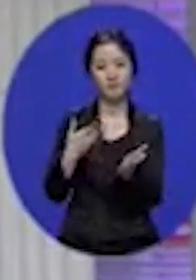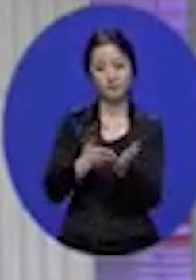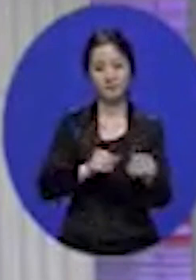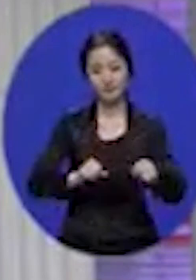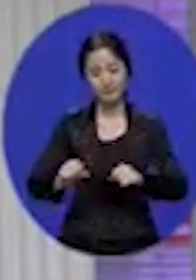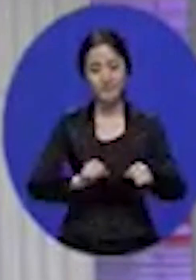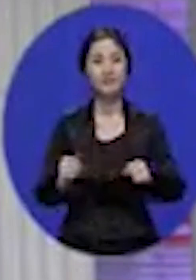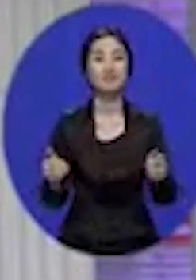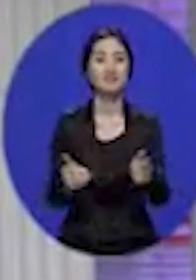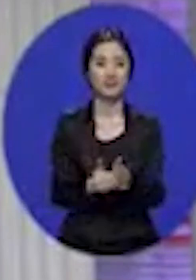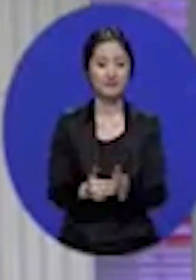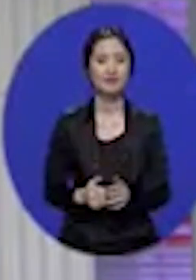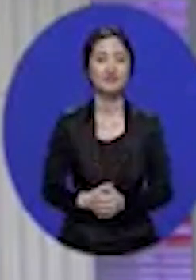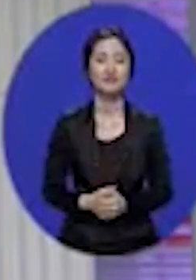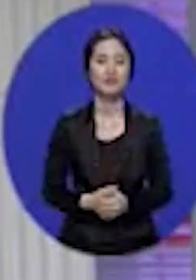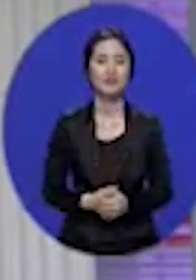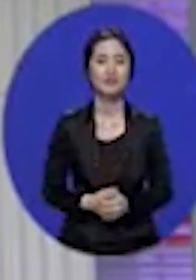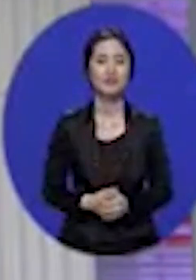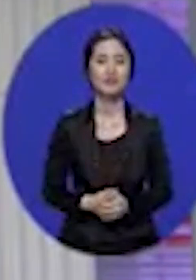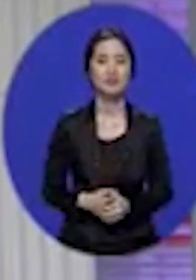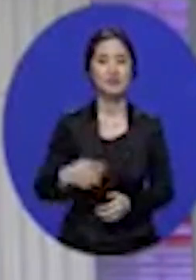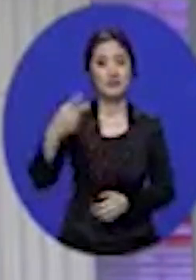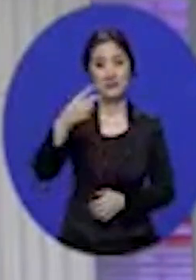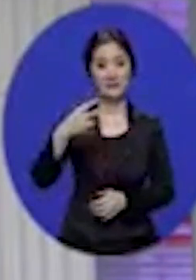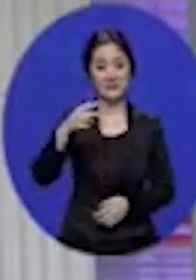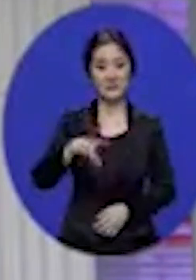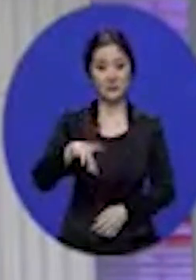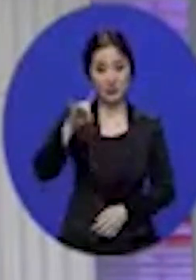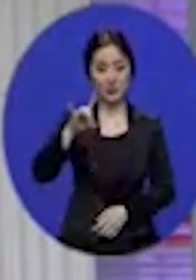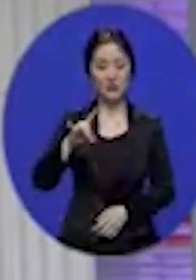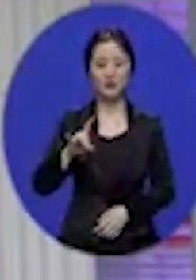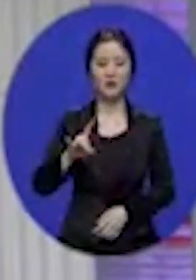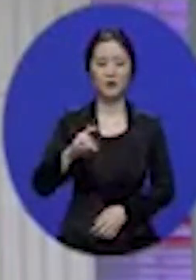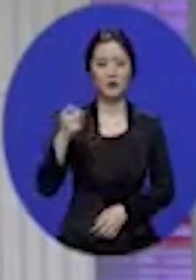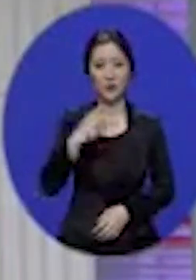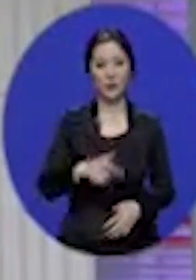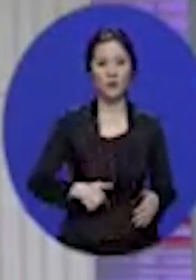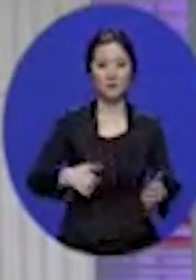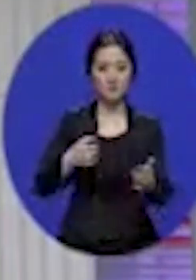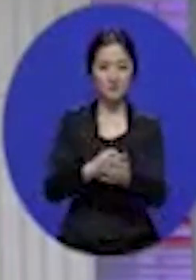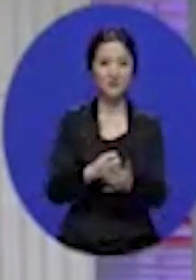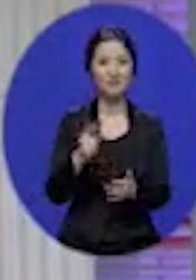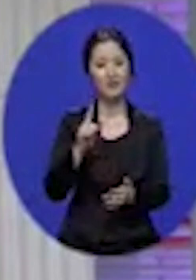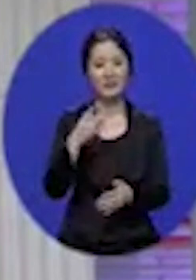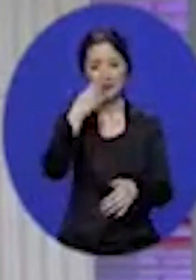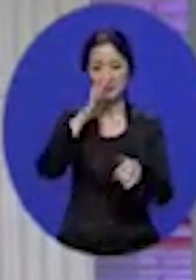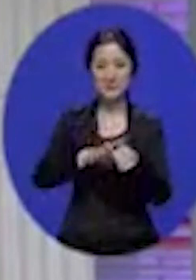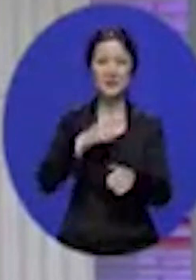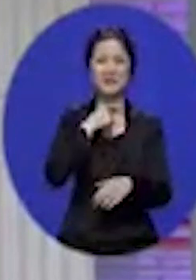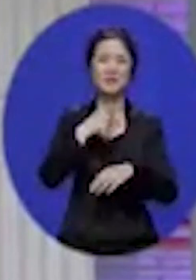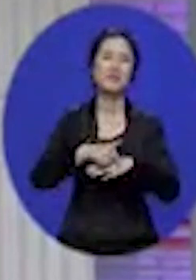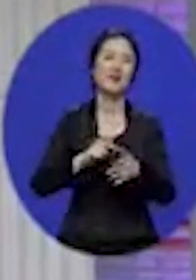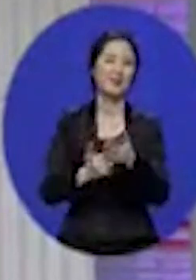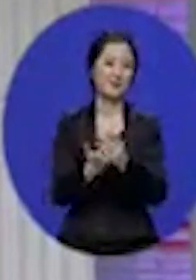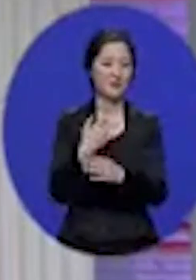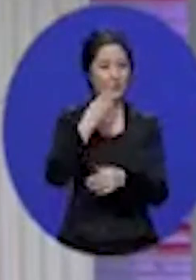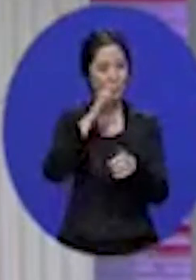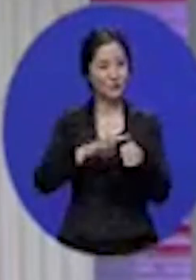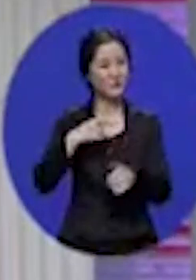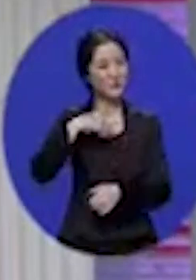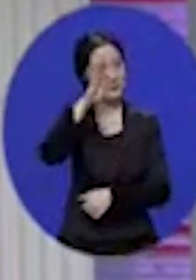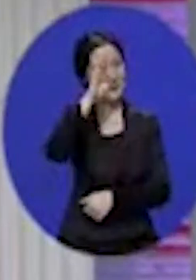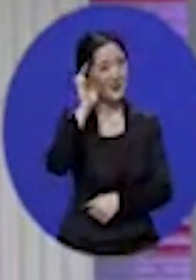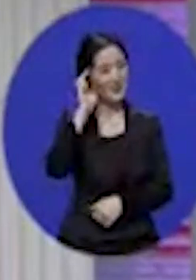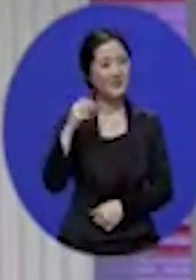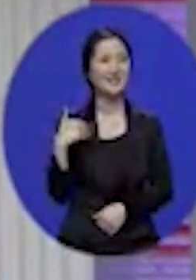그리고 나서 이제 2000년대 초반이 됐는데 또 제가 도전한 게 또 하나 있었어요. 전 도전이 병인가 봐요. 네,